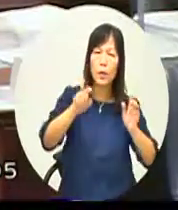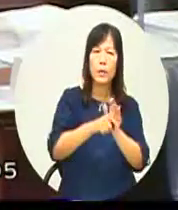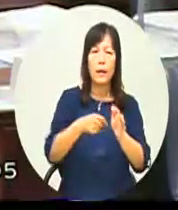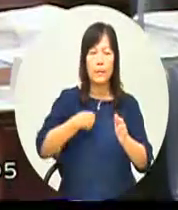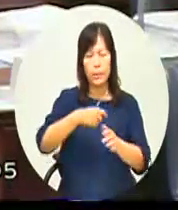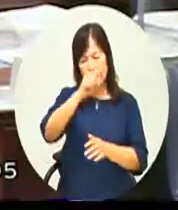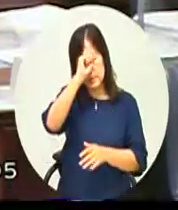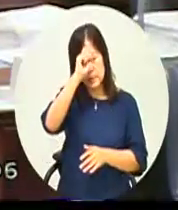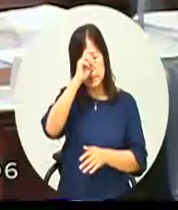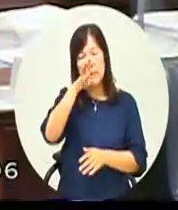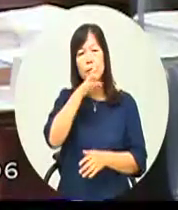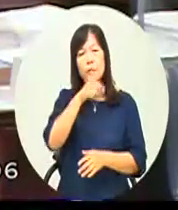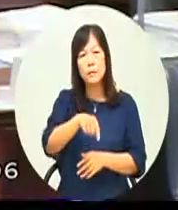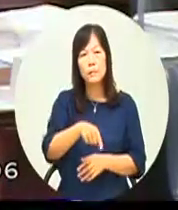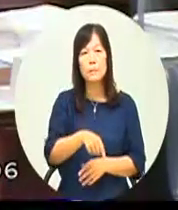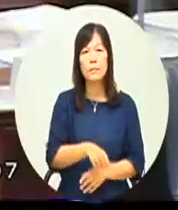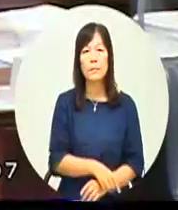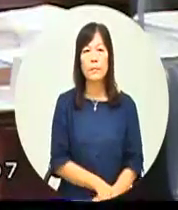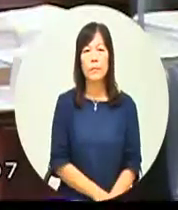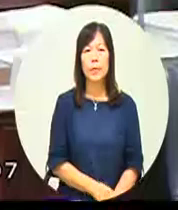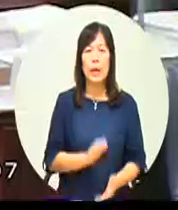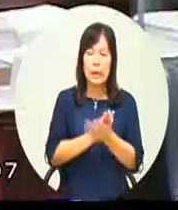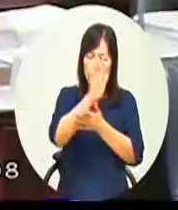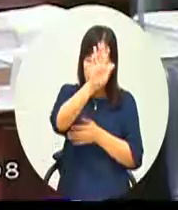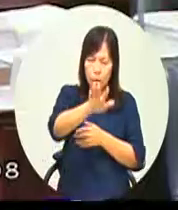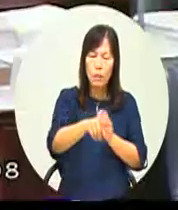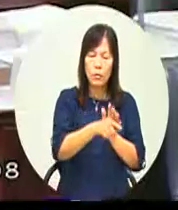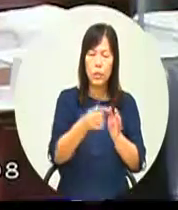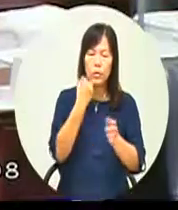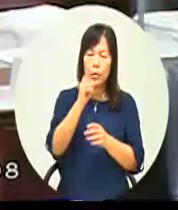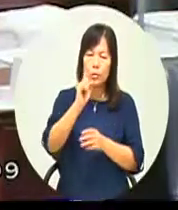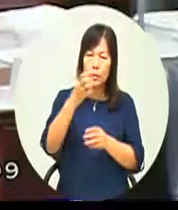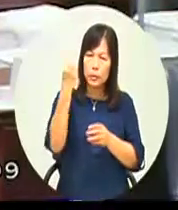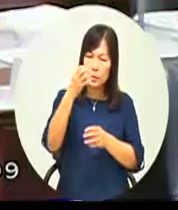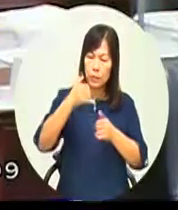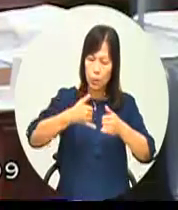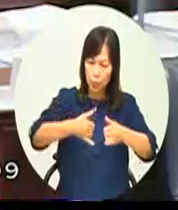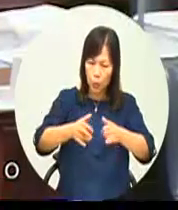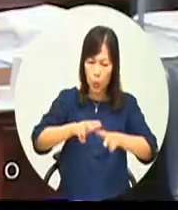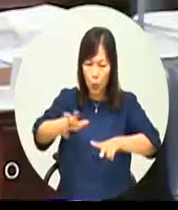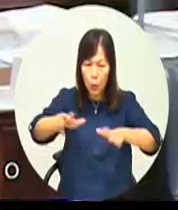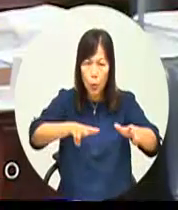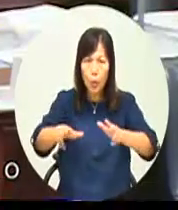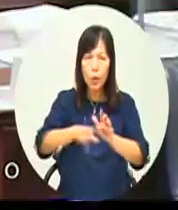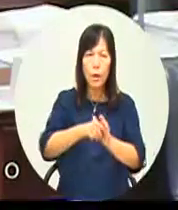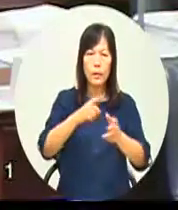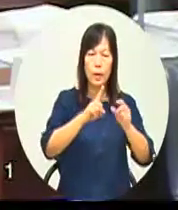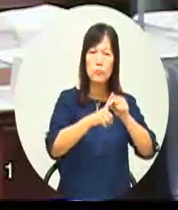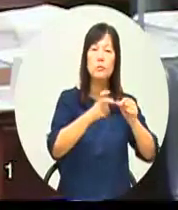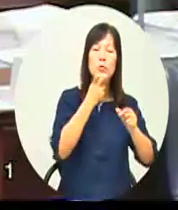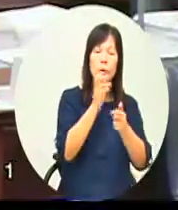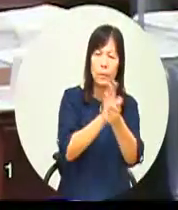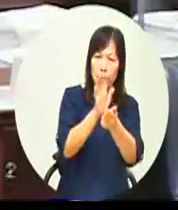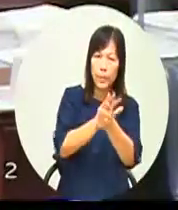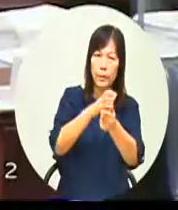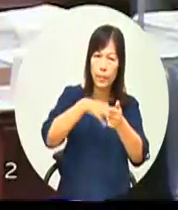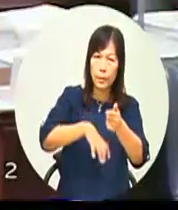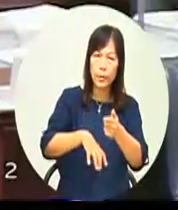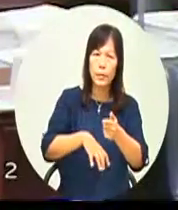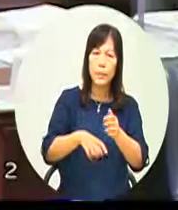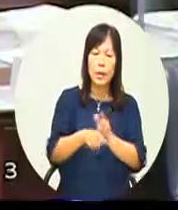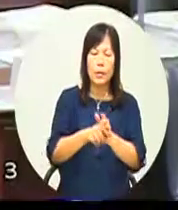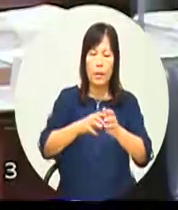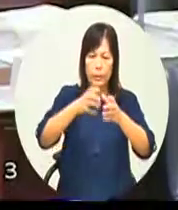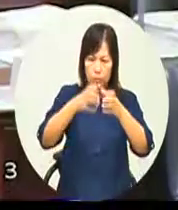说我们未来可见的我们会有新的路网在中央的支持之下会弄